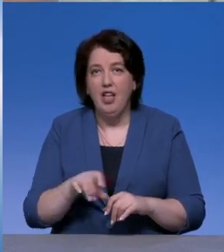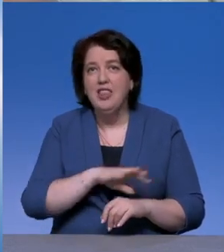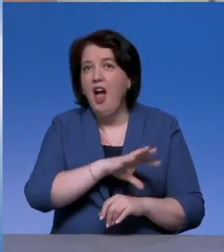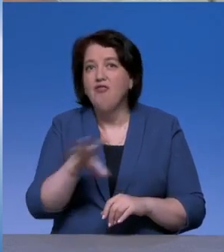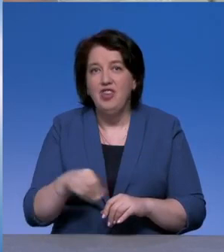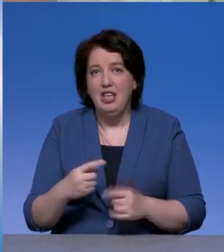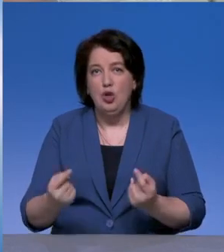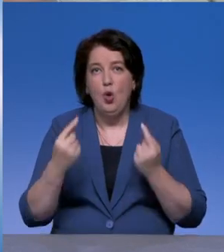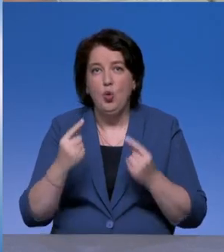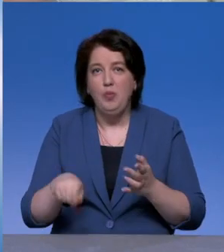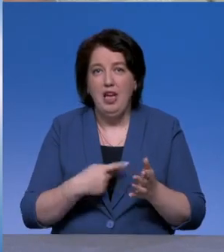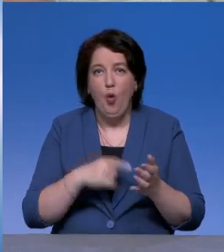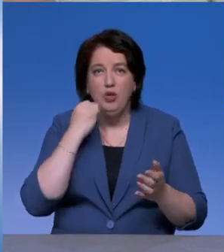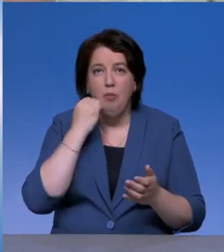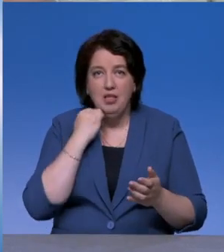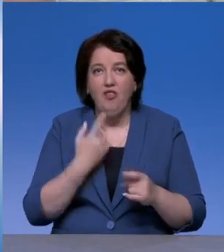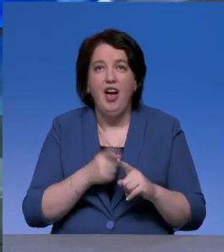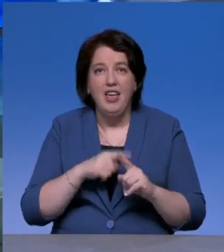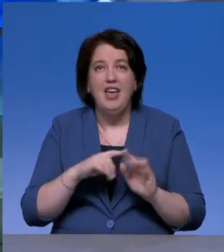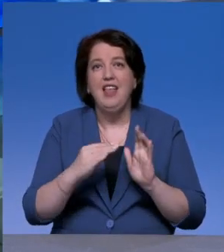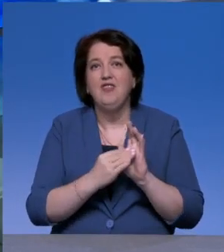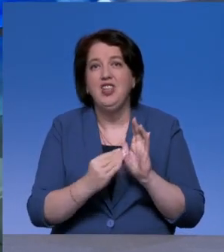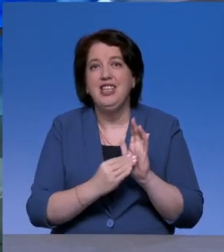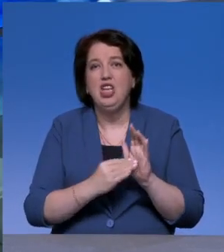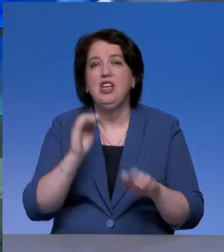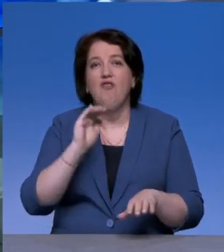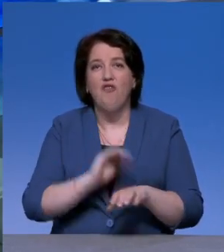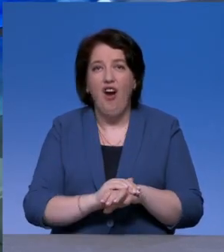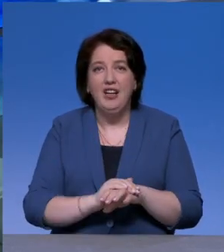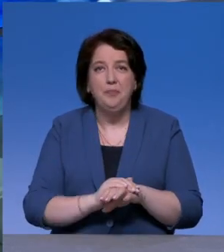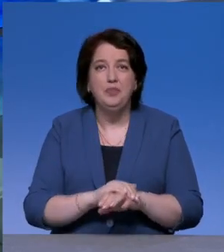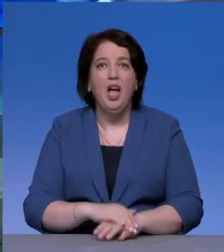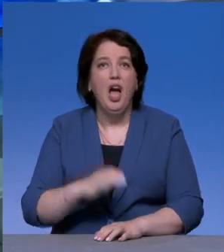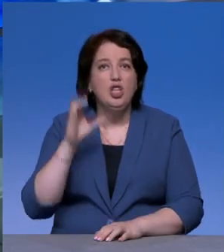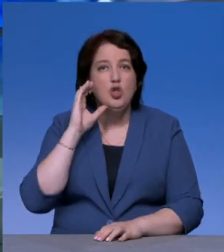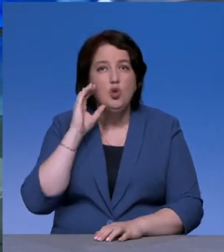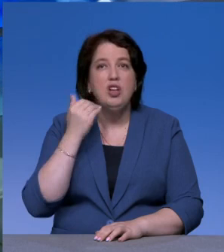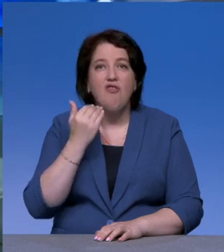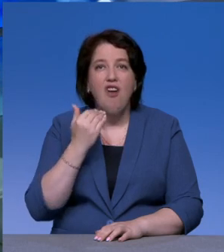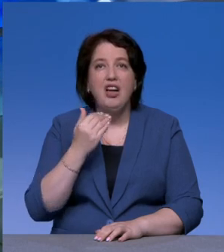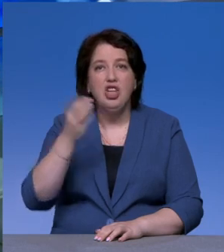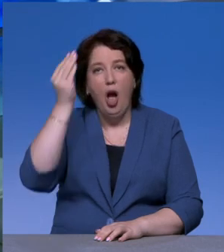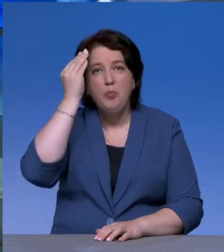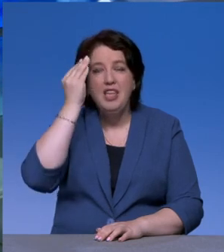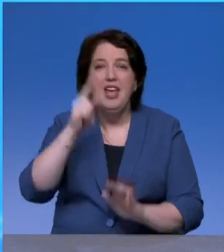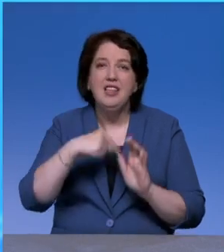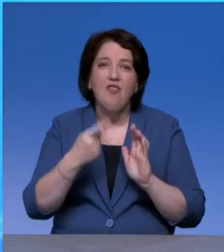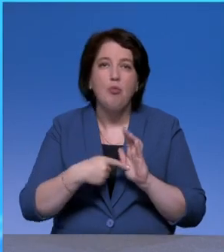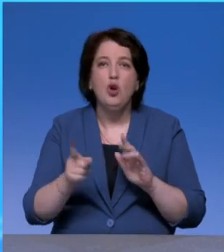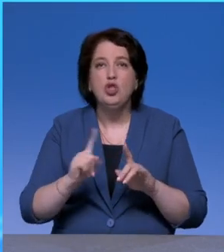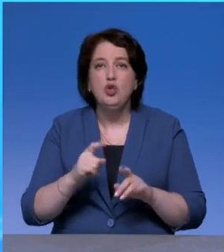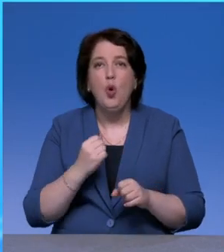это вот статистический факт. Понятно. Слушаем телезрителей вместе. Вопрос или мнение? Что делать со